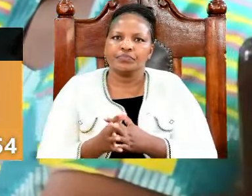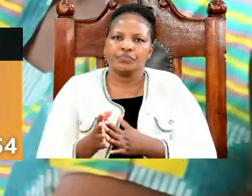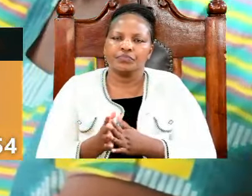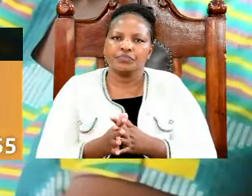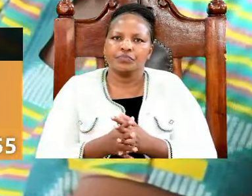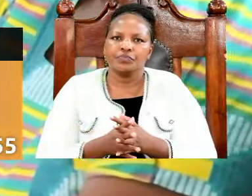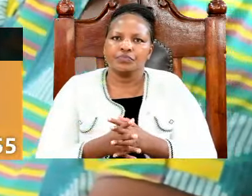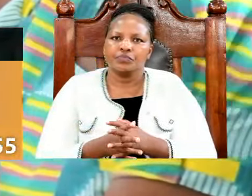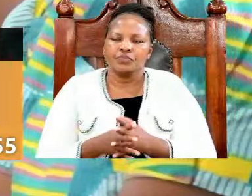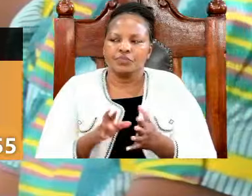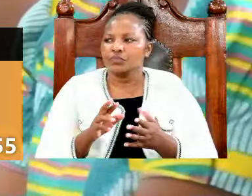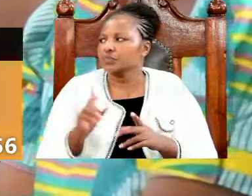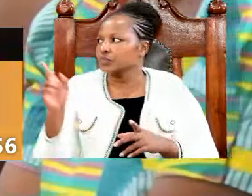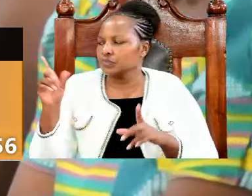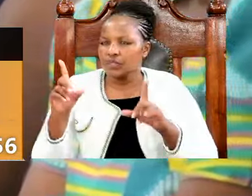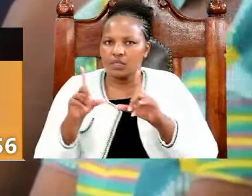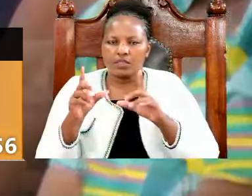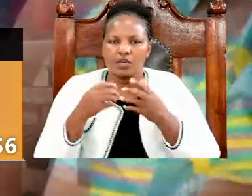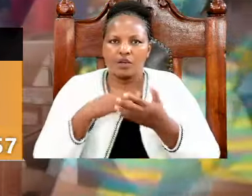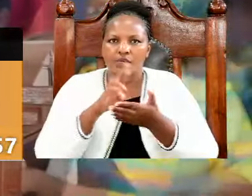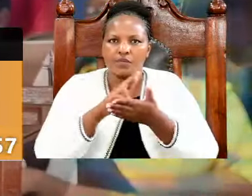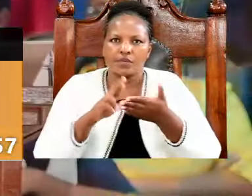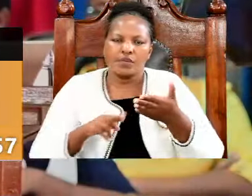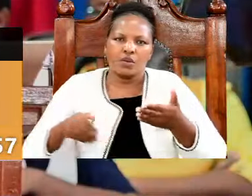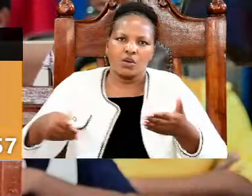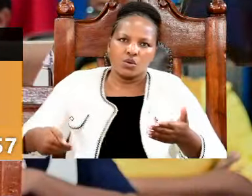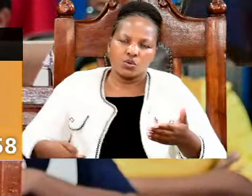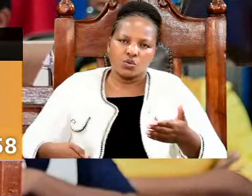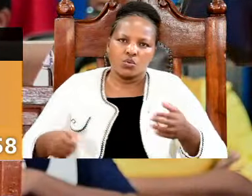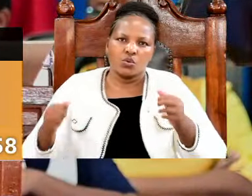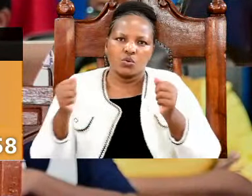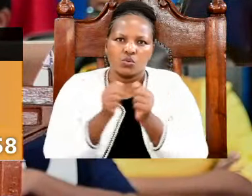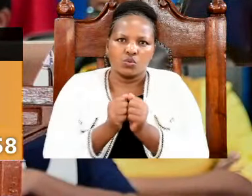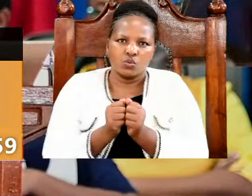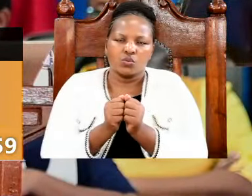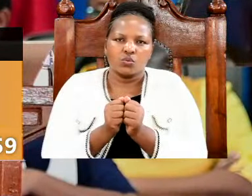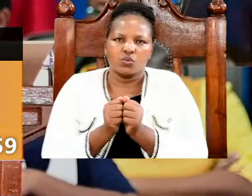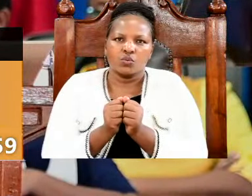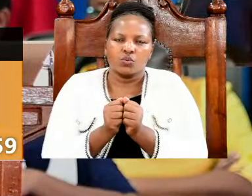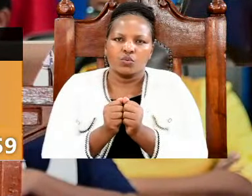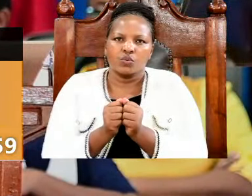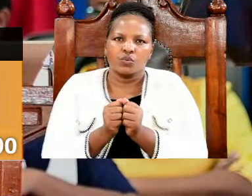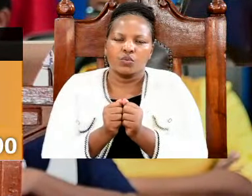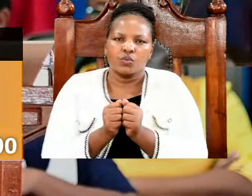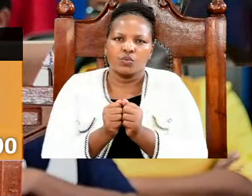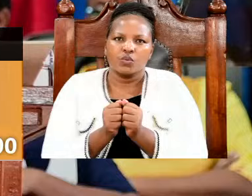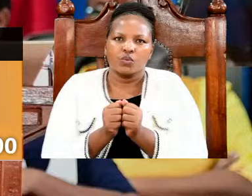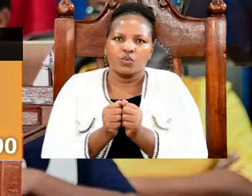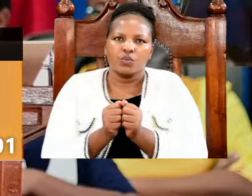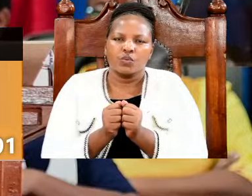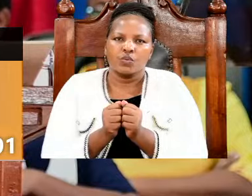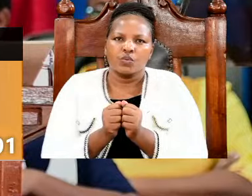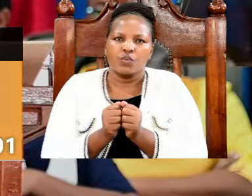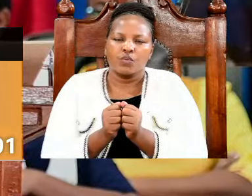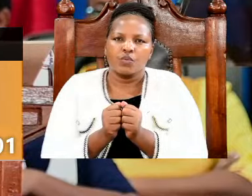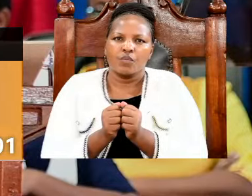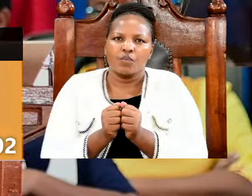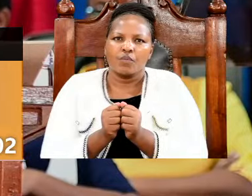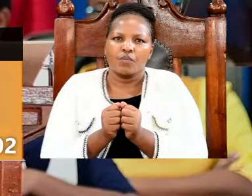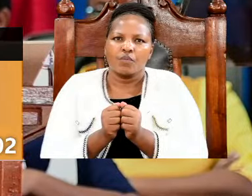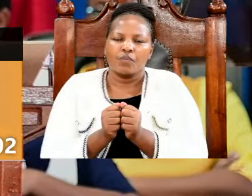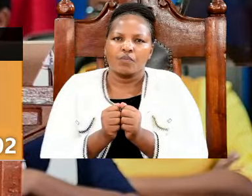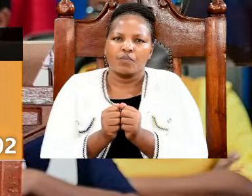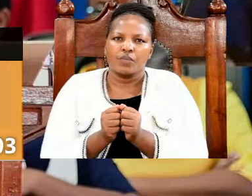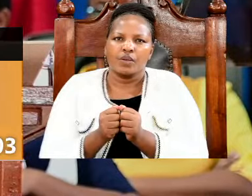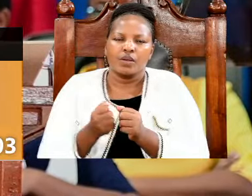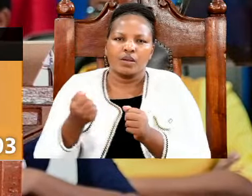Hii nitasoma vile imeandikwa. The youth in partnership with the Queens of Virtue and Favor, a ladies